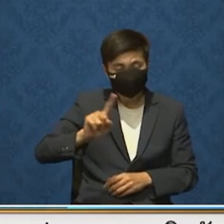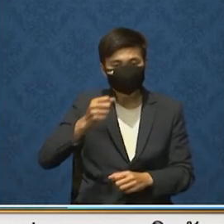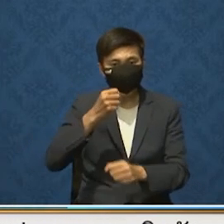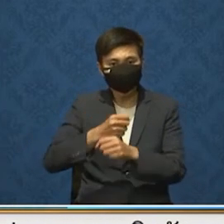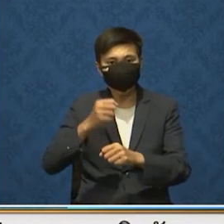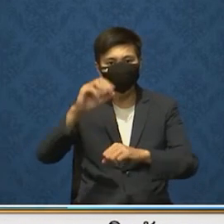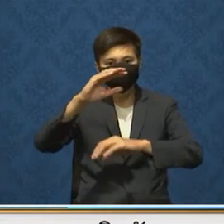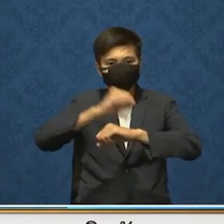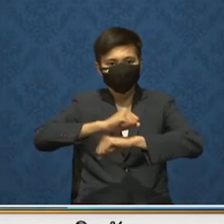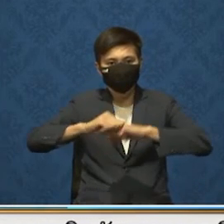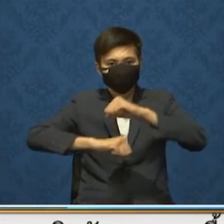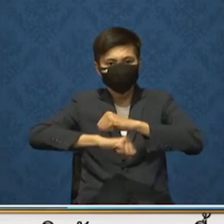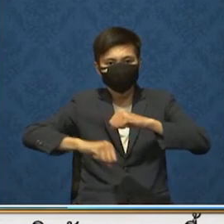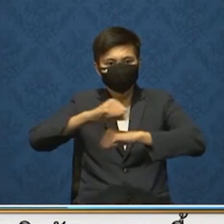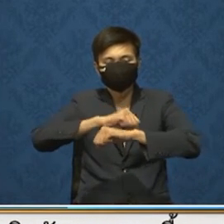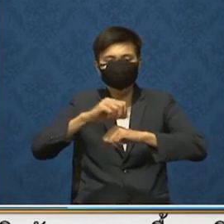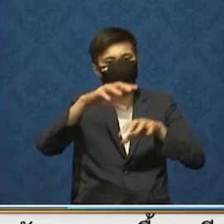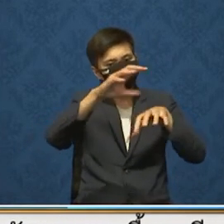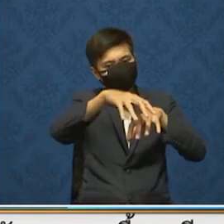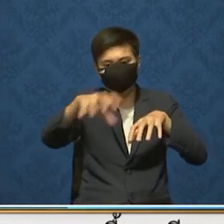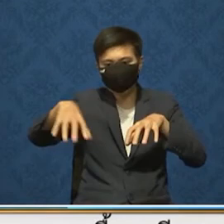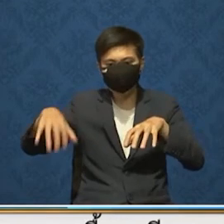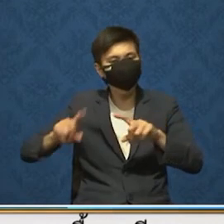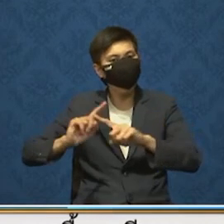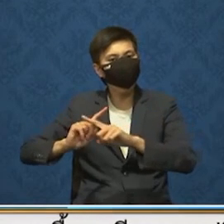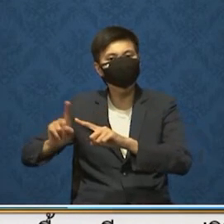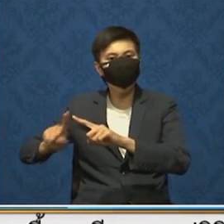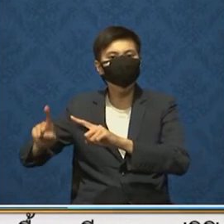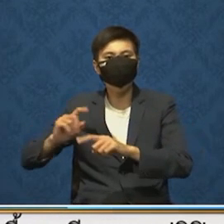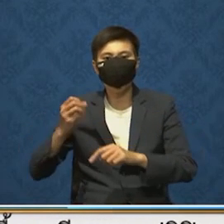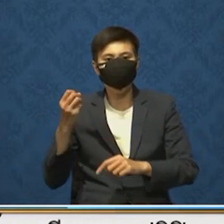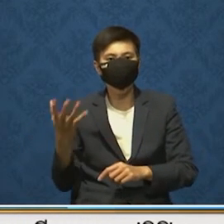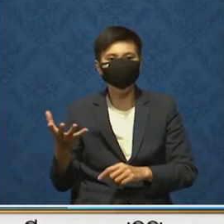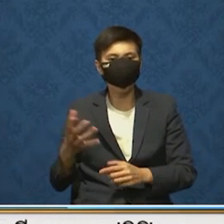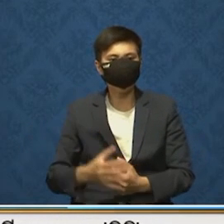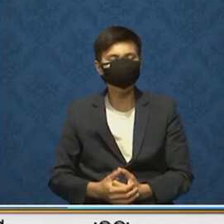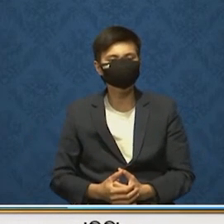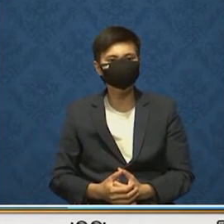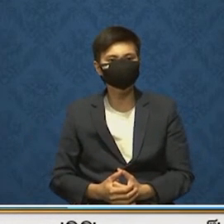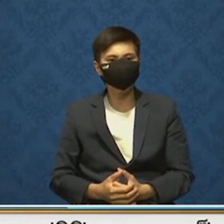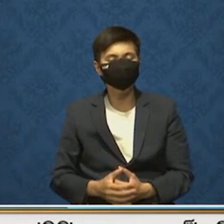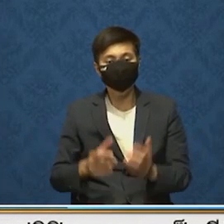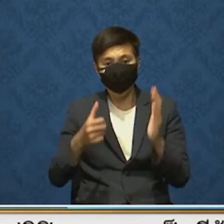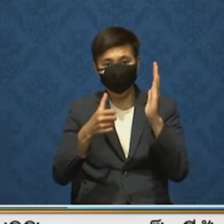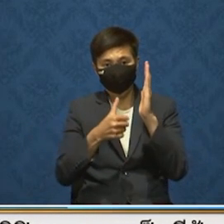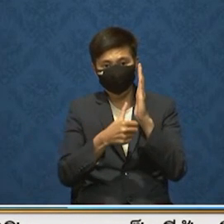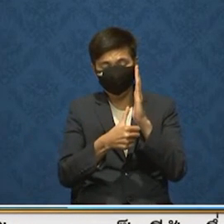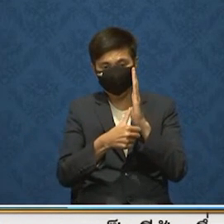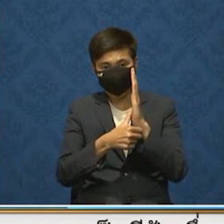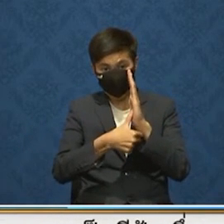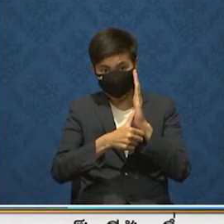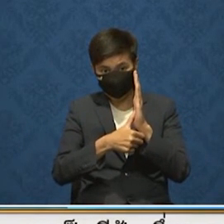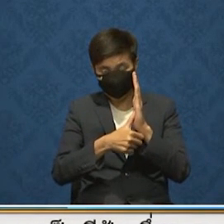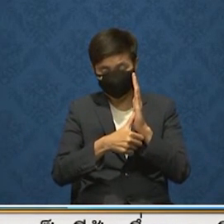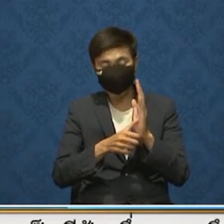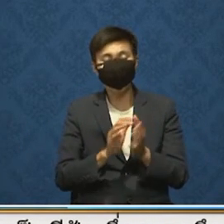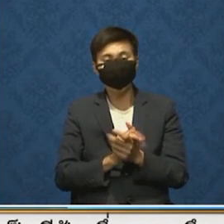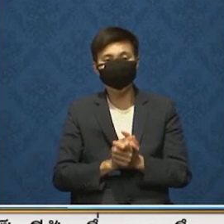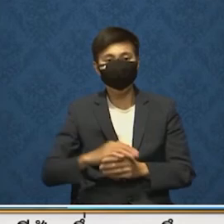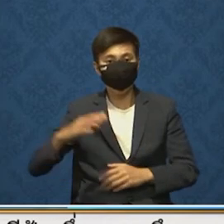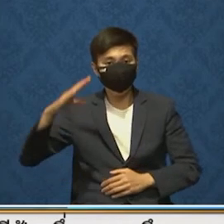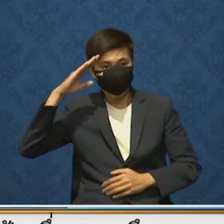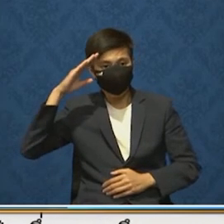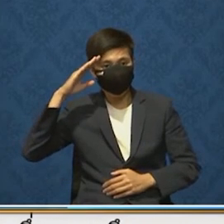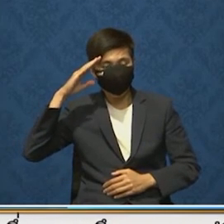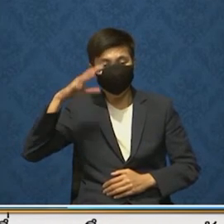บประสีของประชาชนที่กองทัพอไปนะครับไปทำ